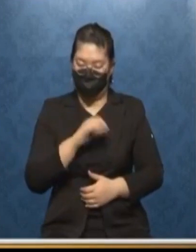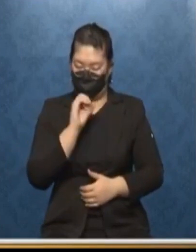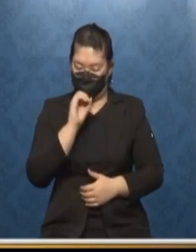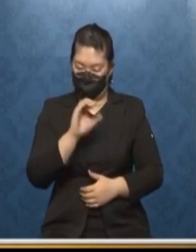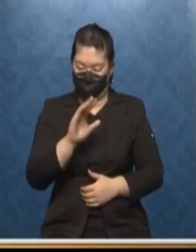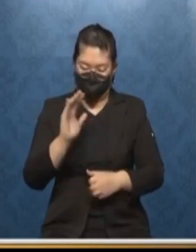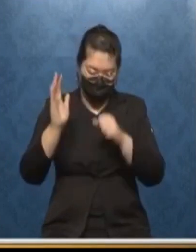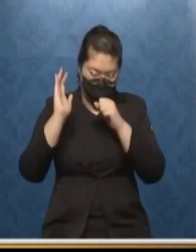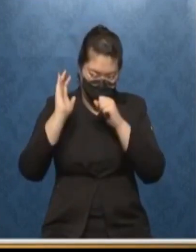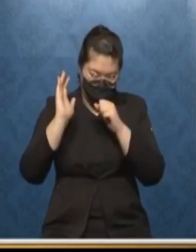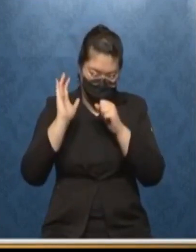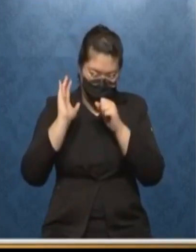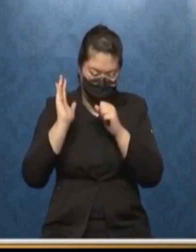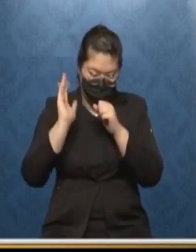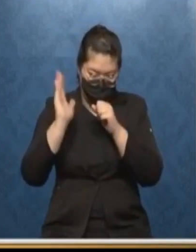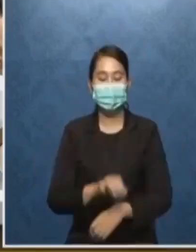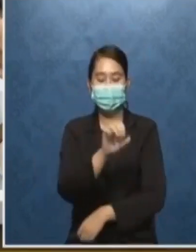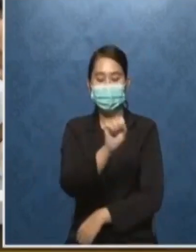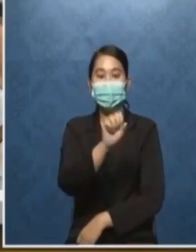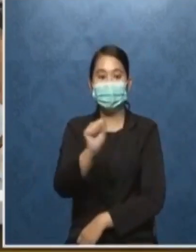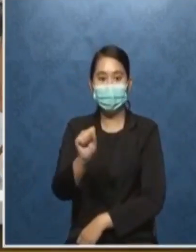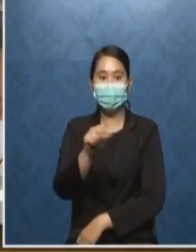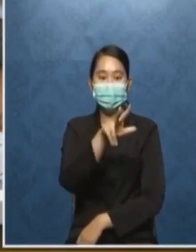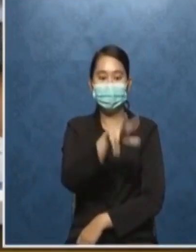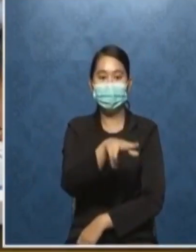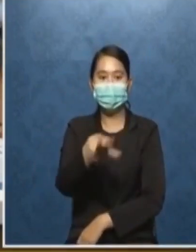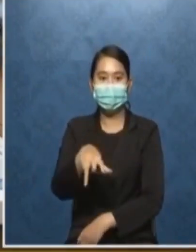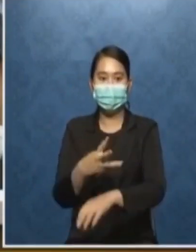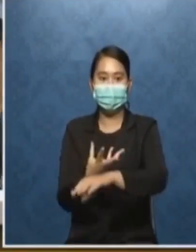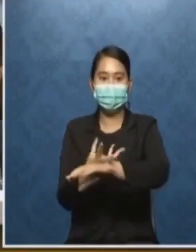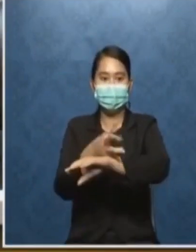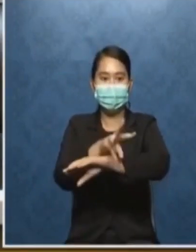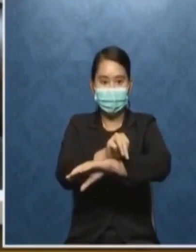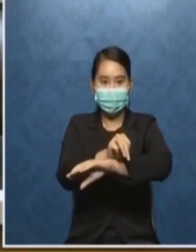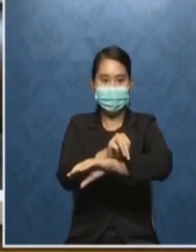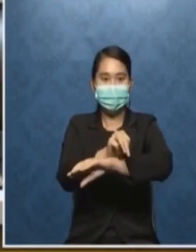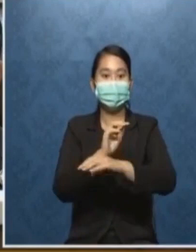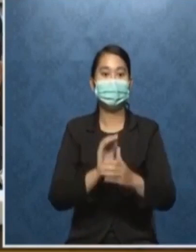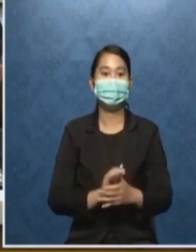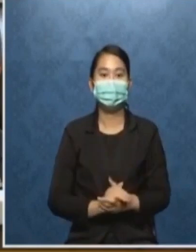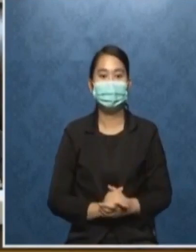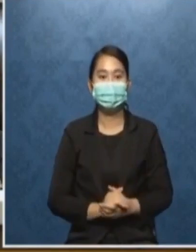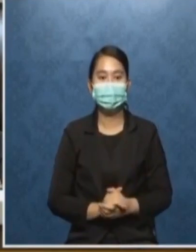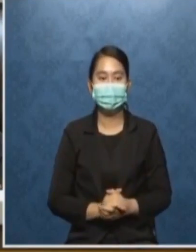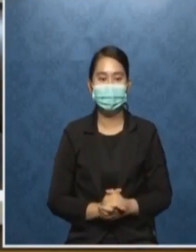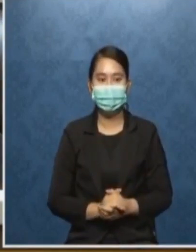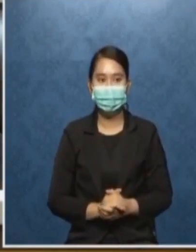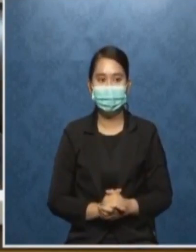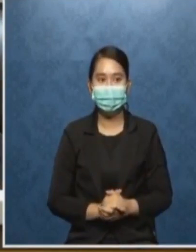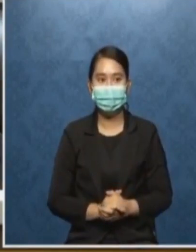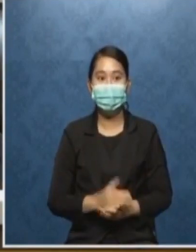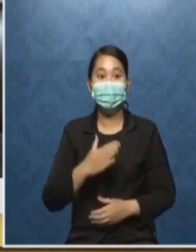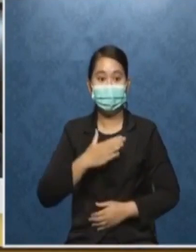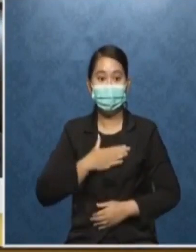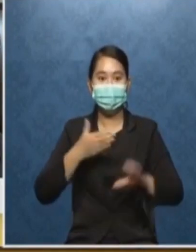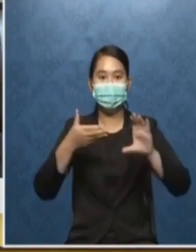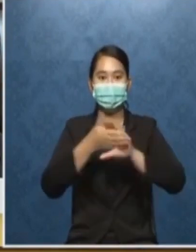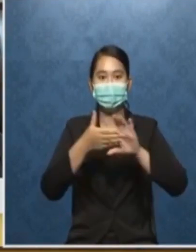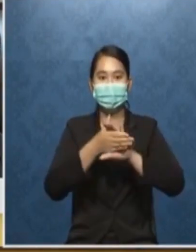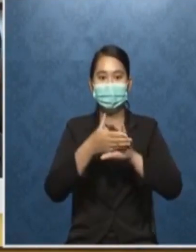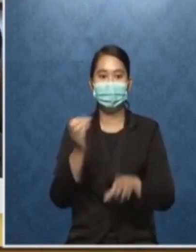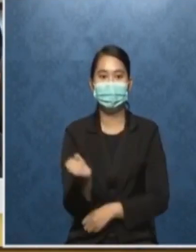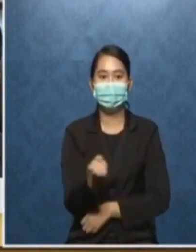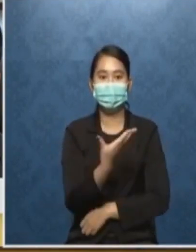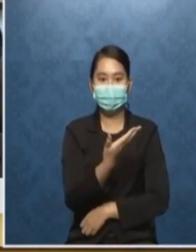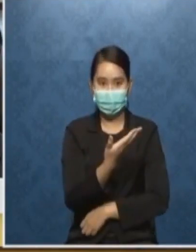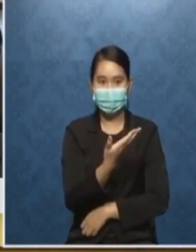ประธานที่ประชุมได้เปิดให้ส.ส.อภิปรายตามลำดับที่ได้มีการยื่นไว้เริ่มจากคนนี้นายยุทธพงศ์จรัสเส